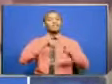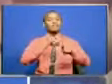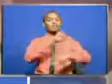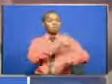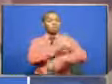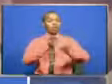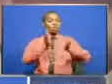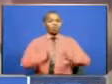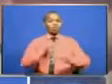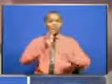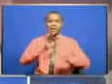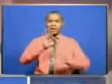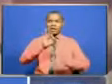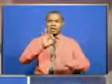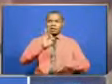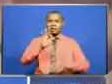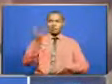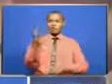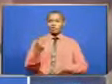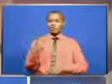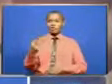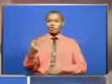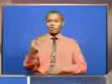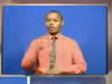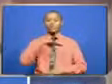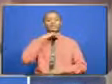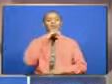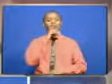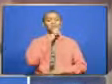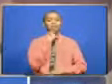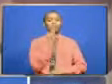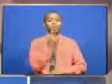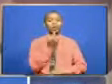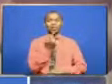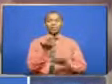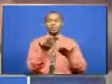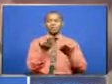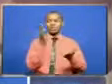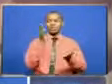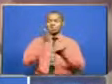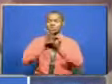wamekufa, 3/4 ni Waluhya. Wale wa maana kabisa wengi.